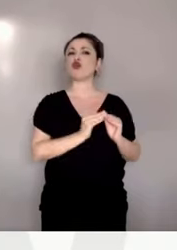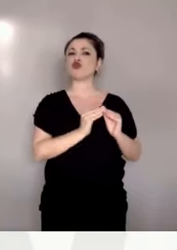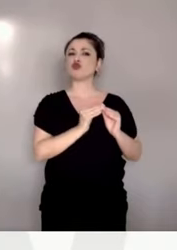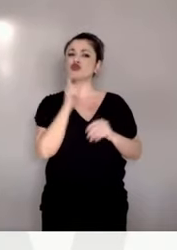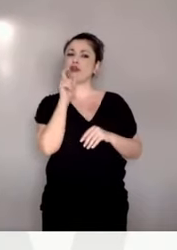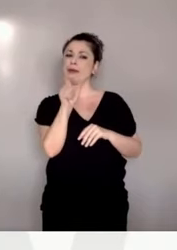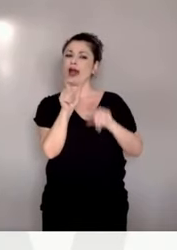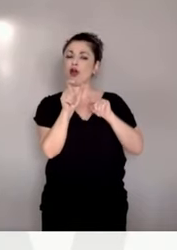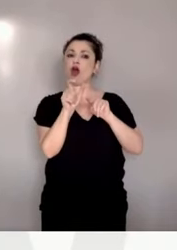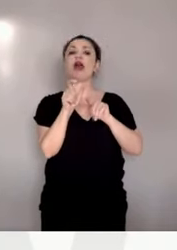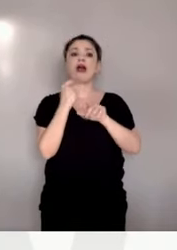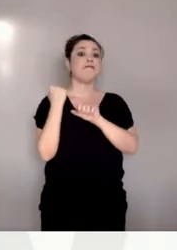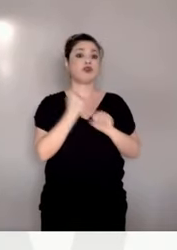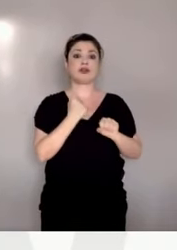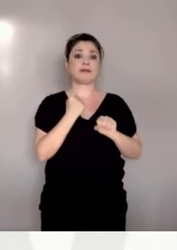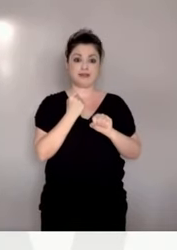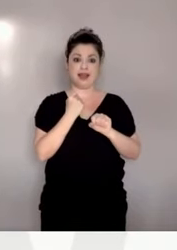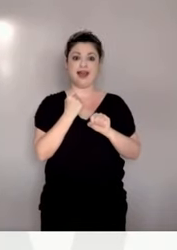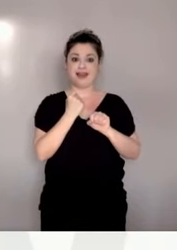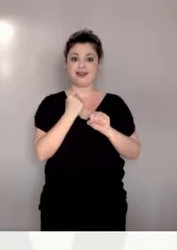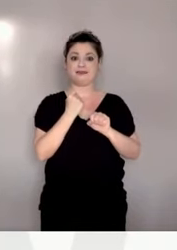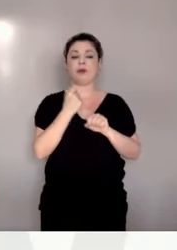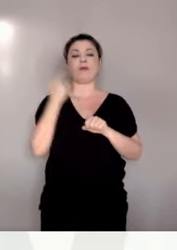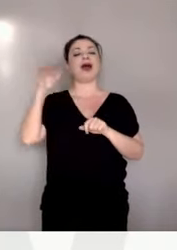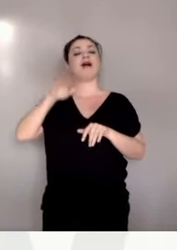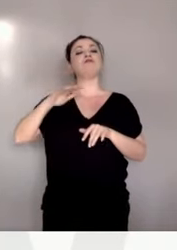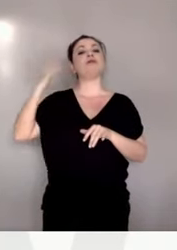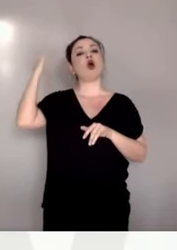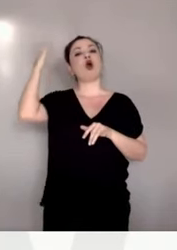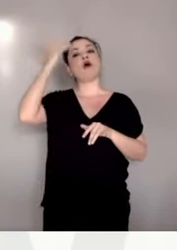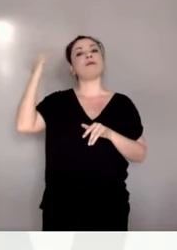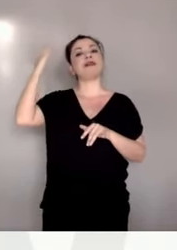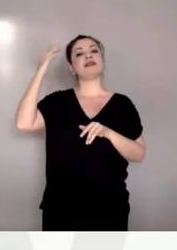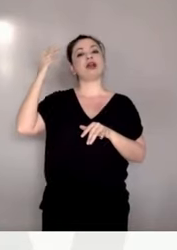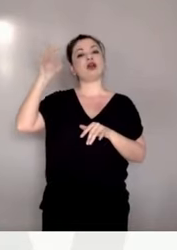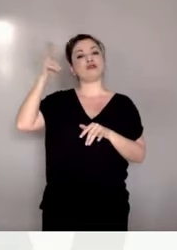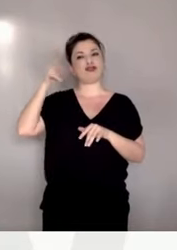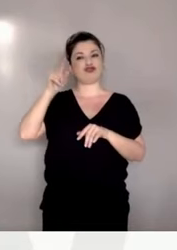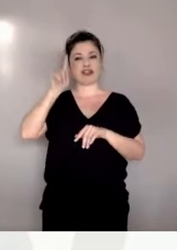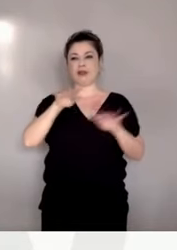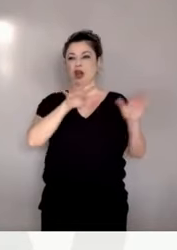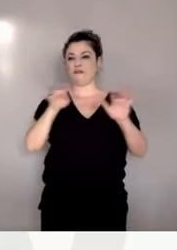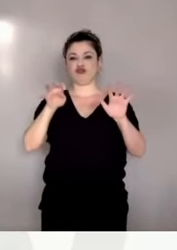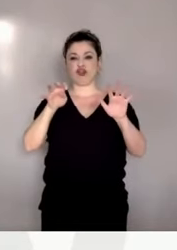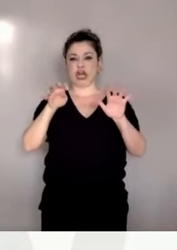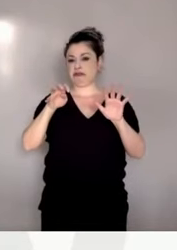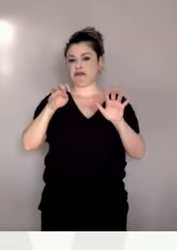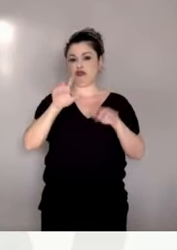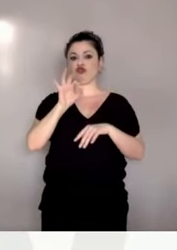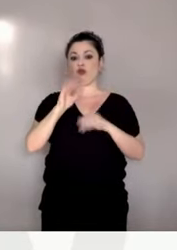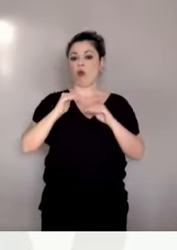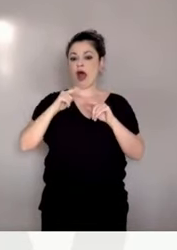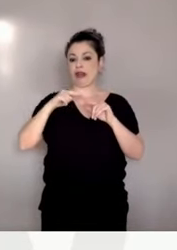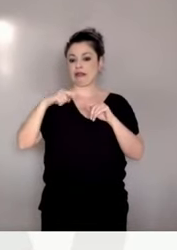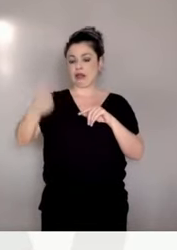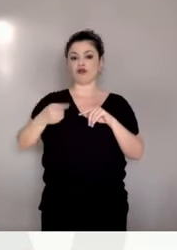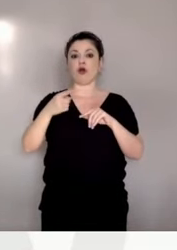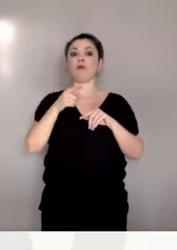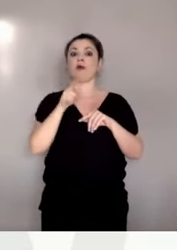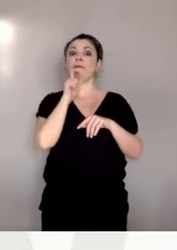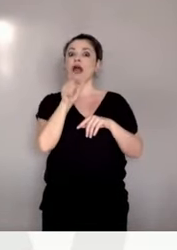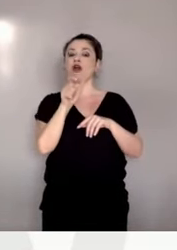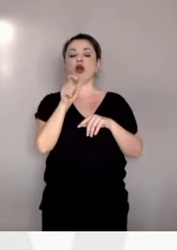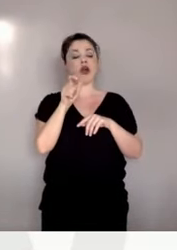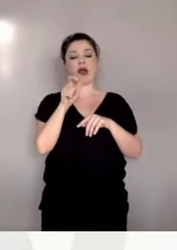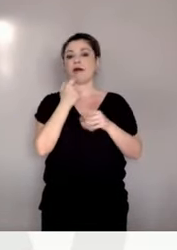termine fondamentale per il pensiero francese nella seconda metà del Novecento. Per chi non è